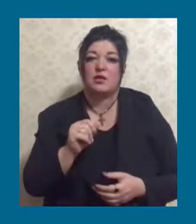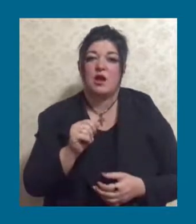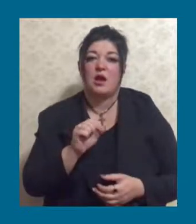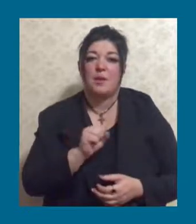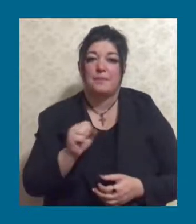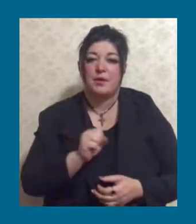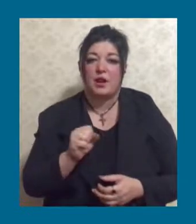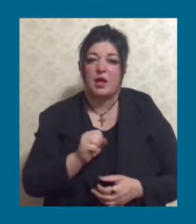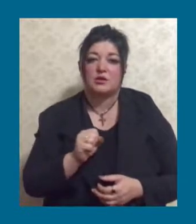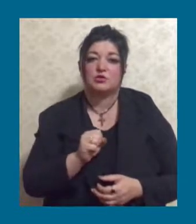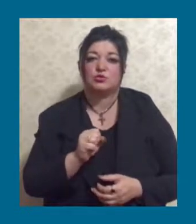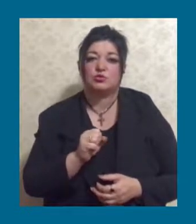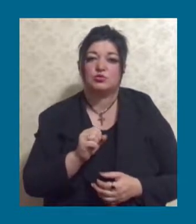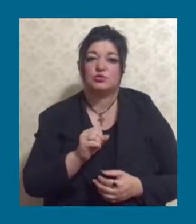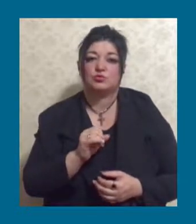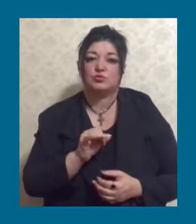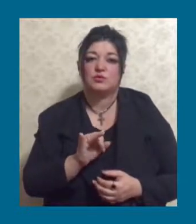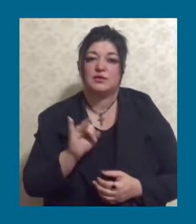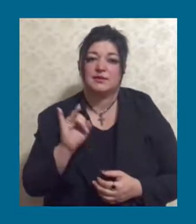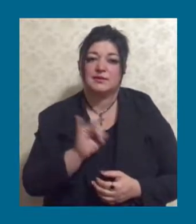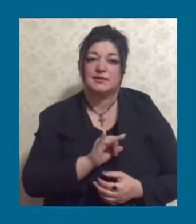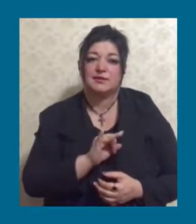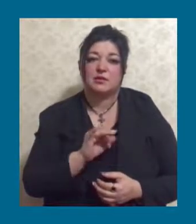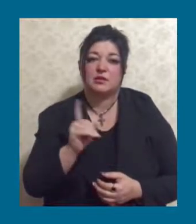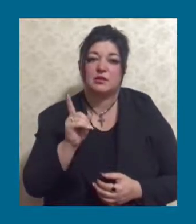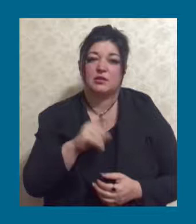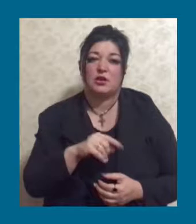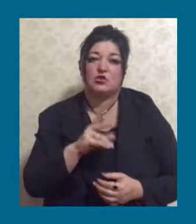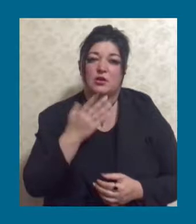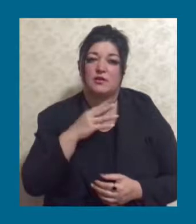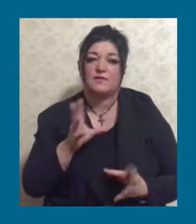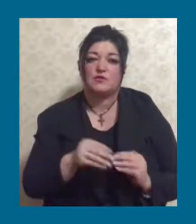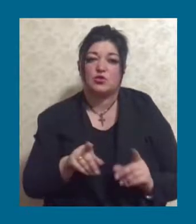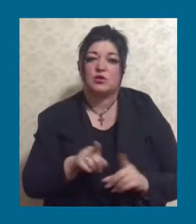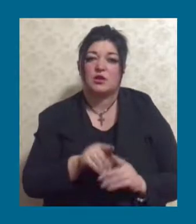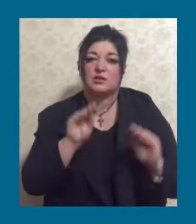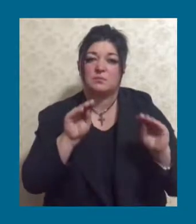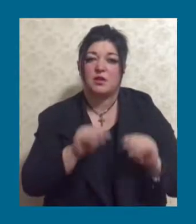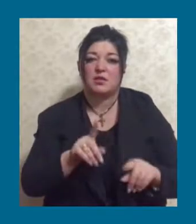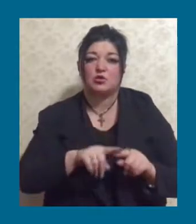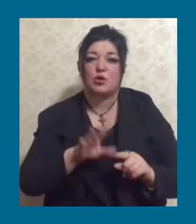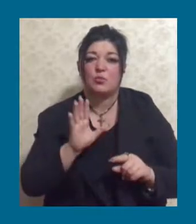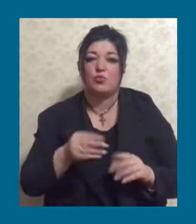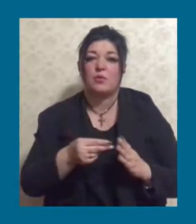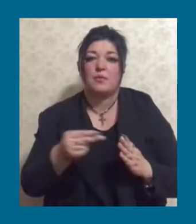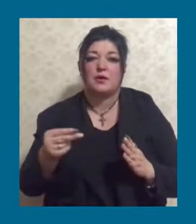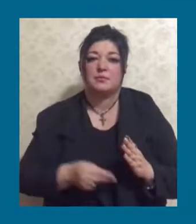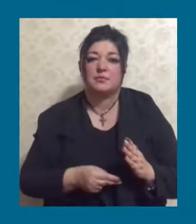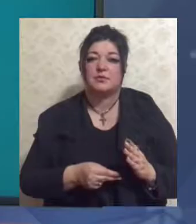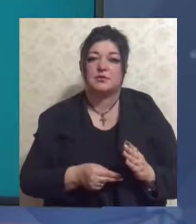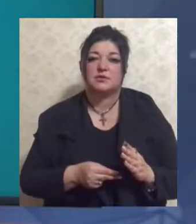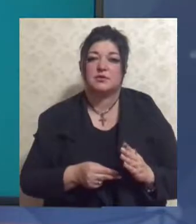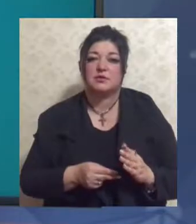возраження, які висказувалися. И мы ожидаем, что таки смета скоро будет подписана и справедливость